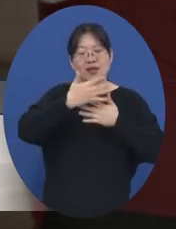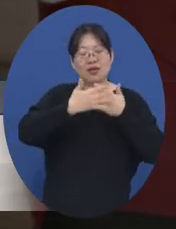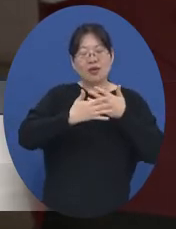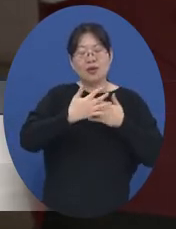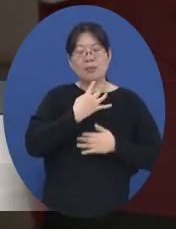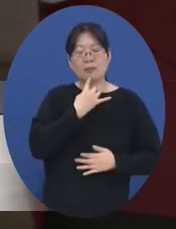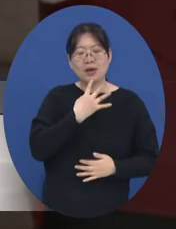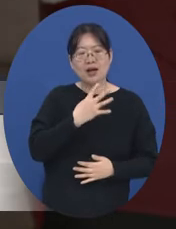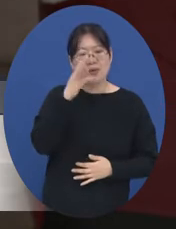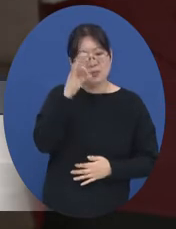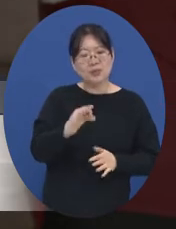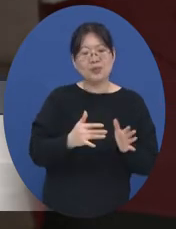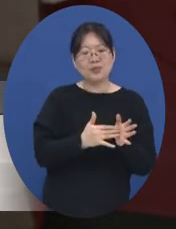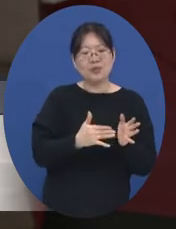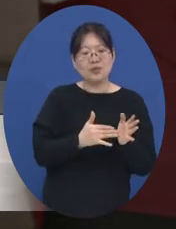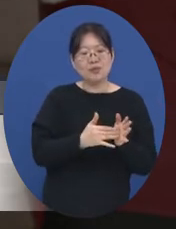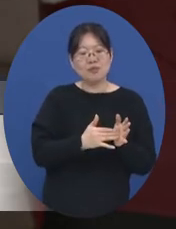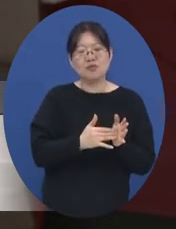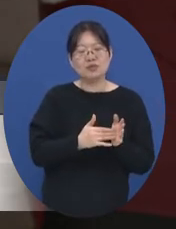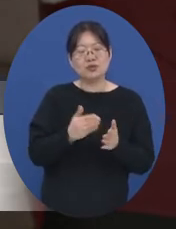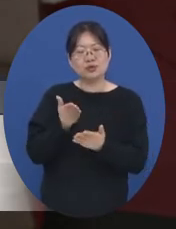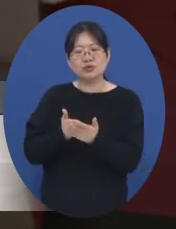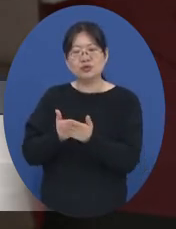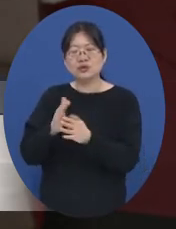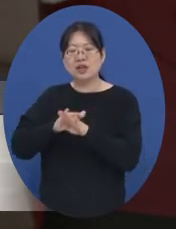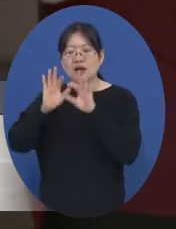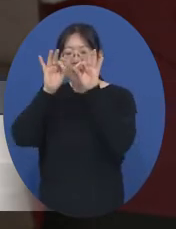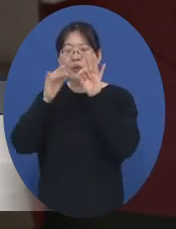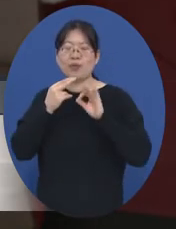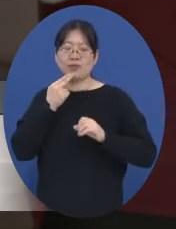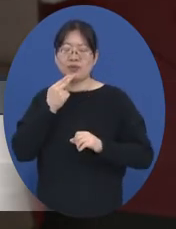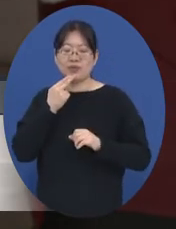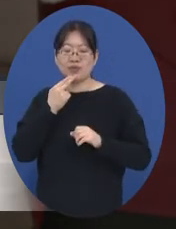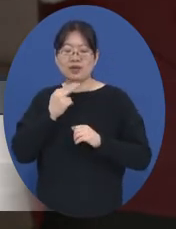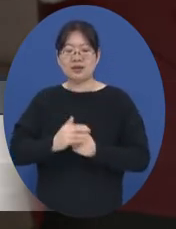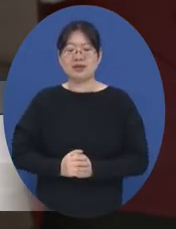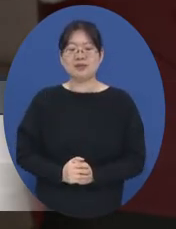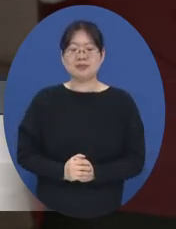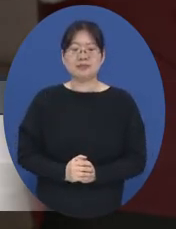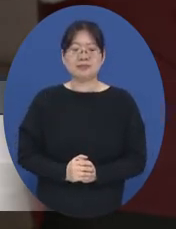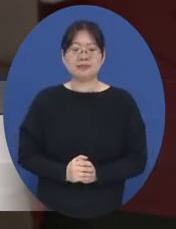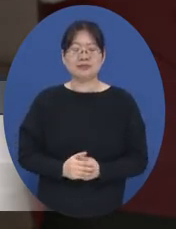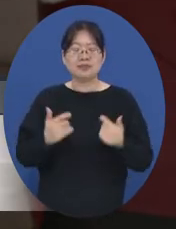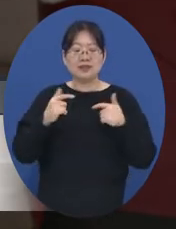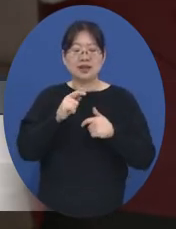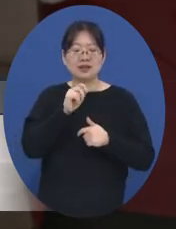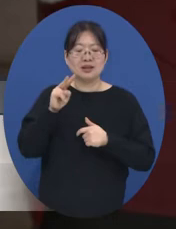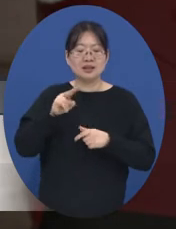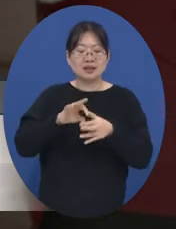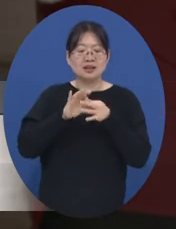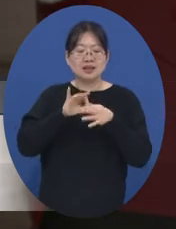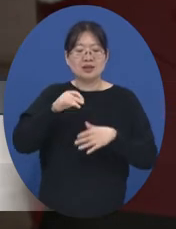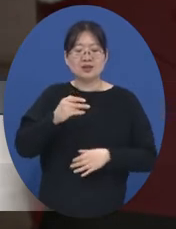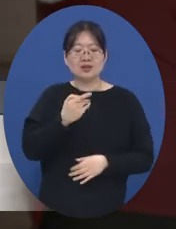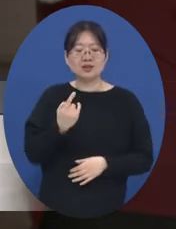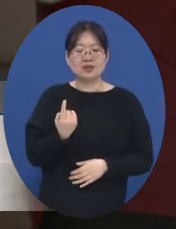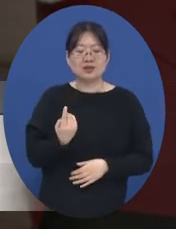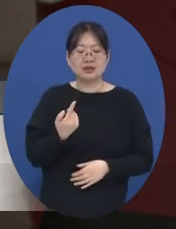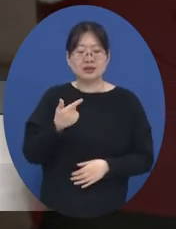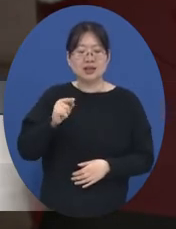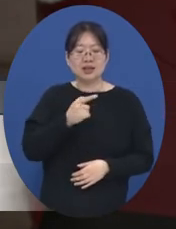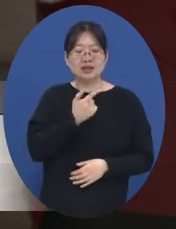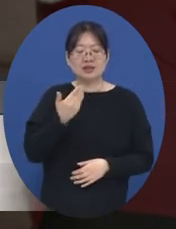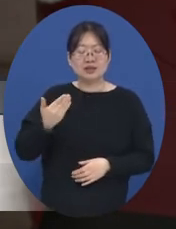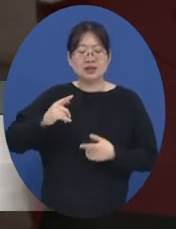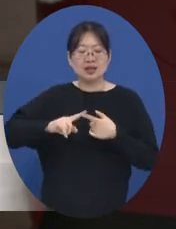보던 드라마라든지 뭐 그런 것만 주로 이렇게 보시다 보니까 TV 매체를 통해서 이 코로나 이